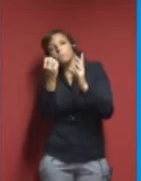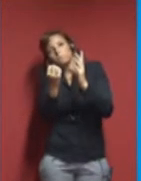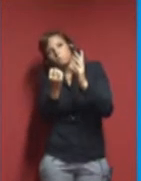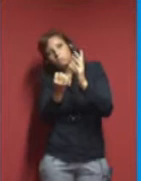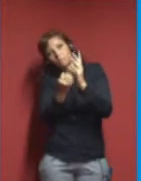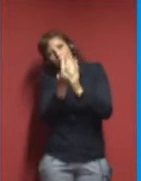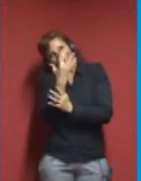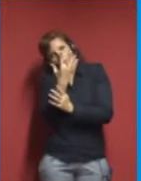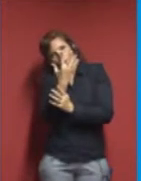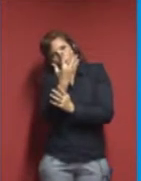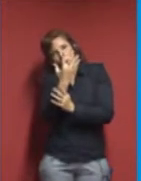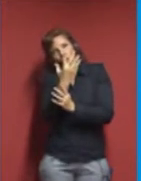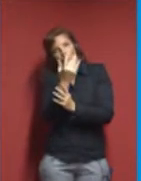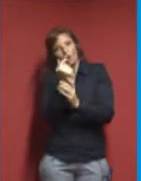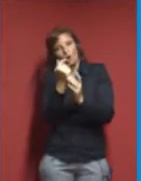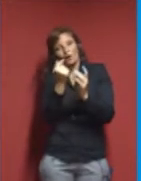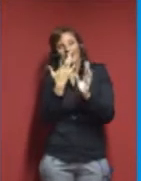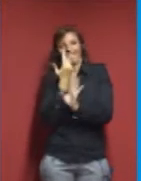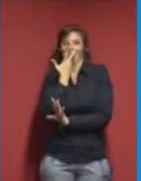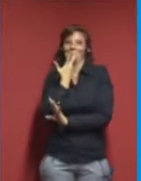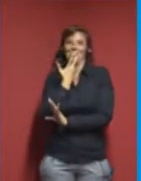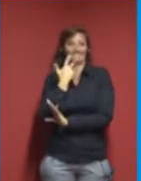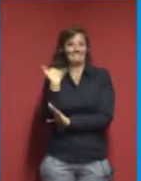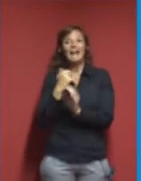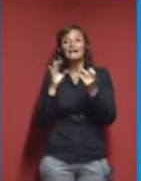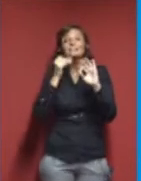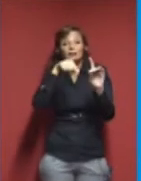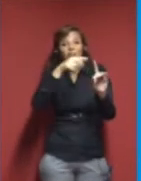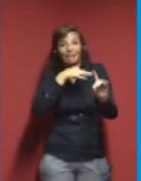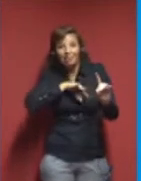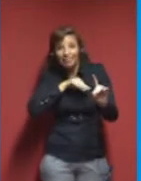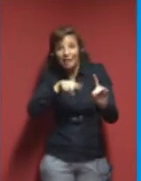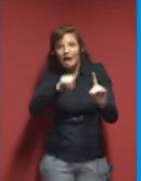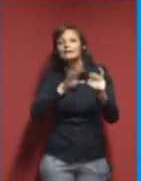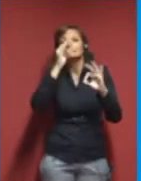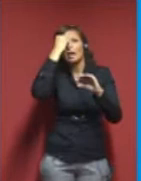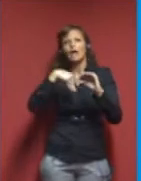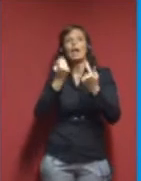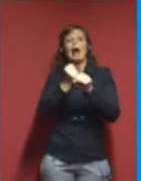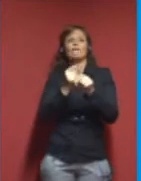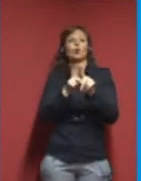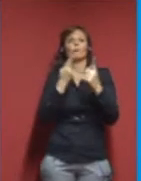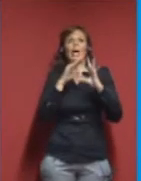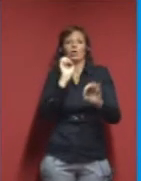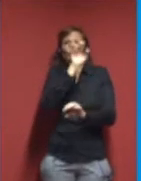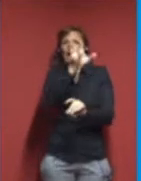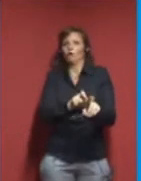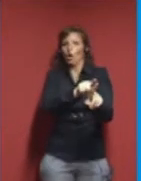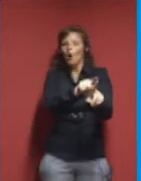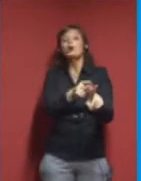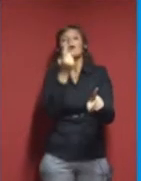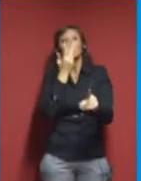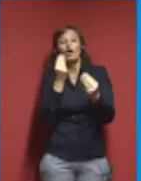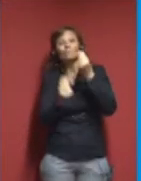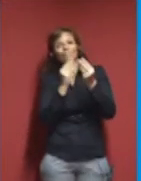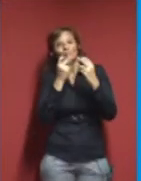è un prodotto davvero che mi piace moltissimo. Se siete interessati, se siete un educatore, se volete giocare un po' con i prodotti